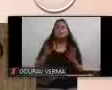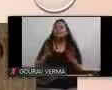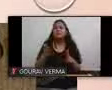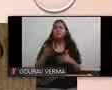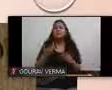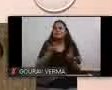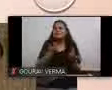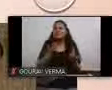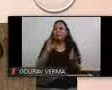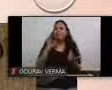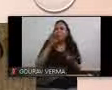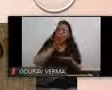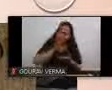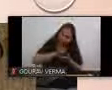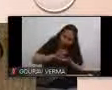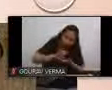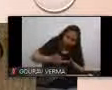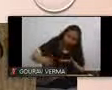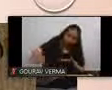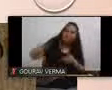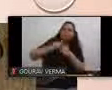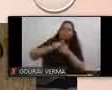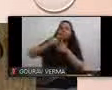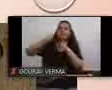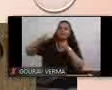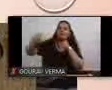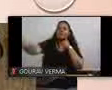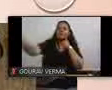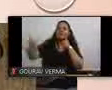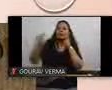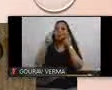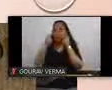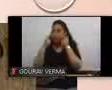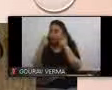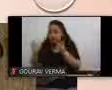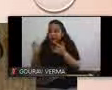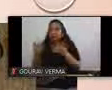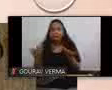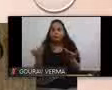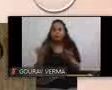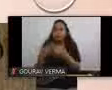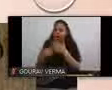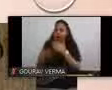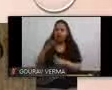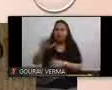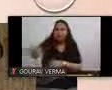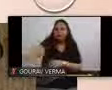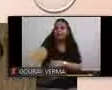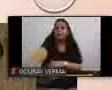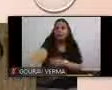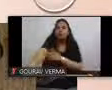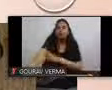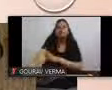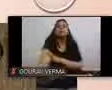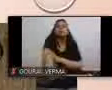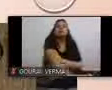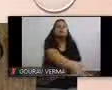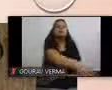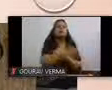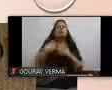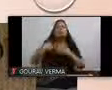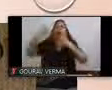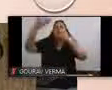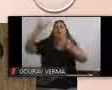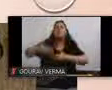द बॉल हैज गॉन अवे, अवे फ्रॉम द टिप्स ऑफ हिज फिंगर्स, एंड हिज वर्ल्ड इज स्टिल द टिप्स ऑफ